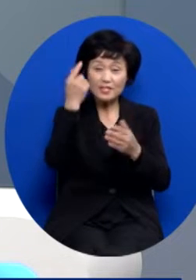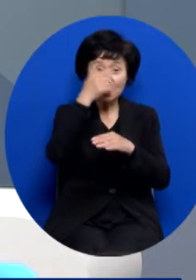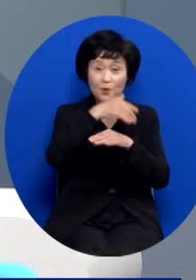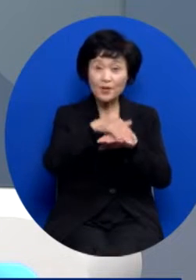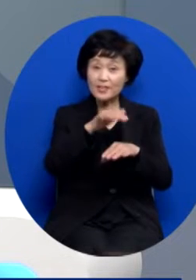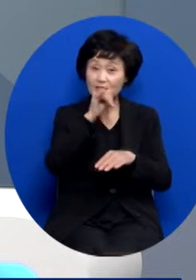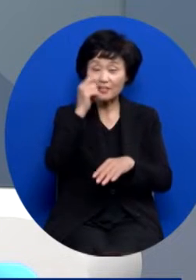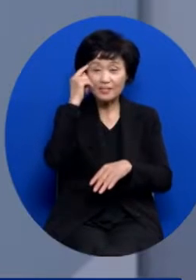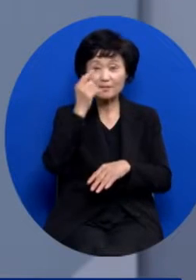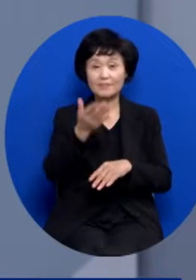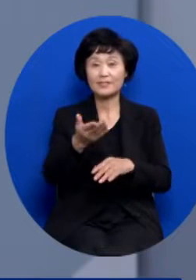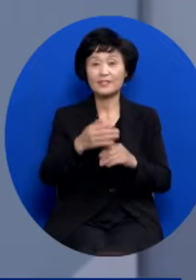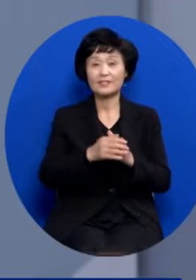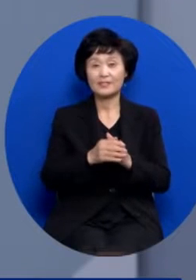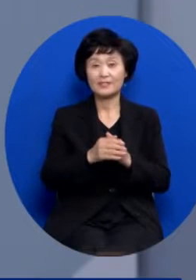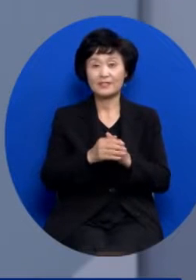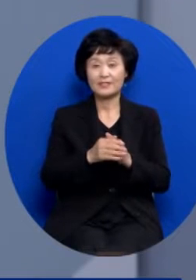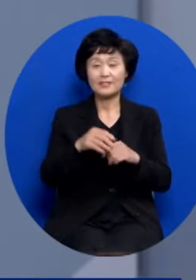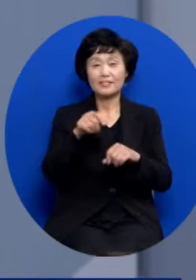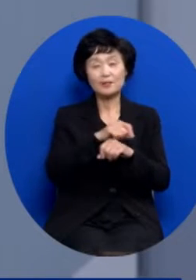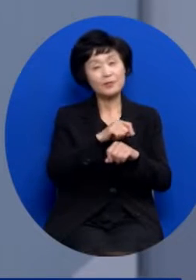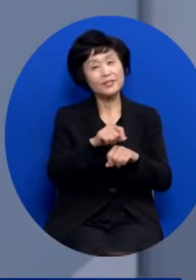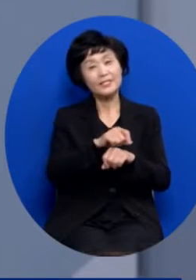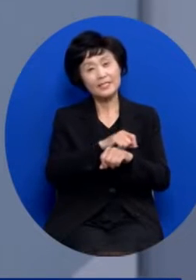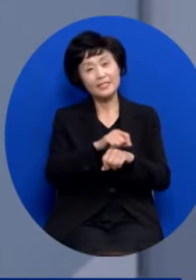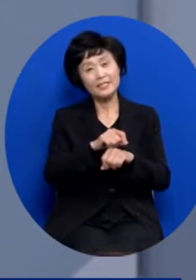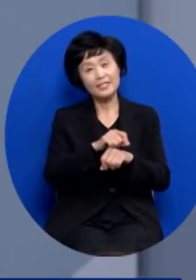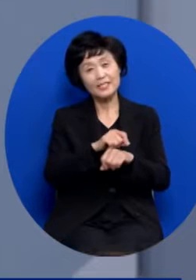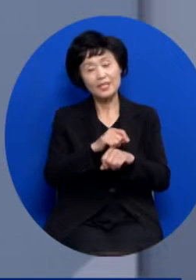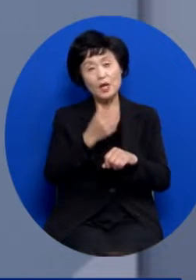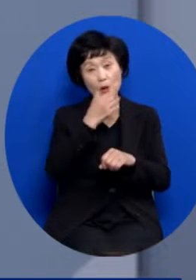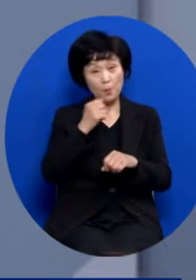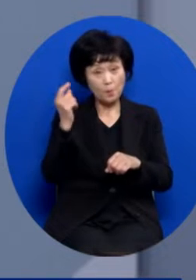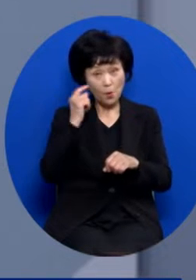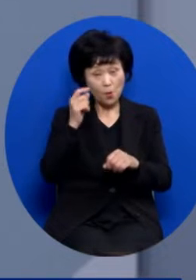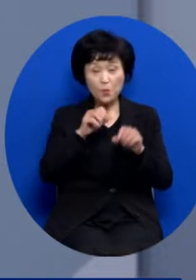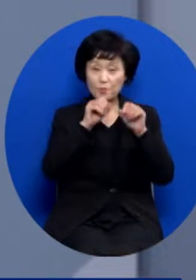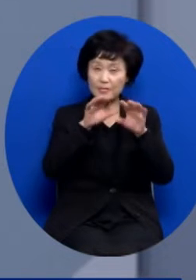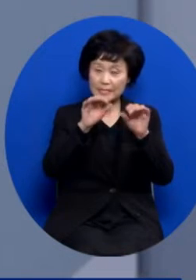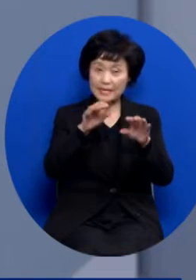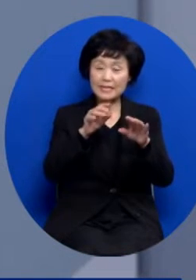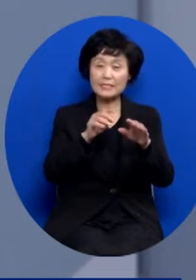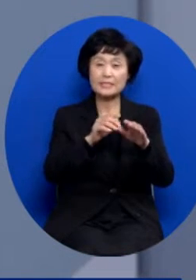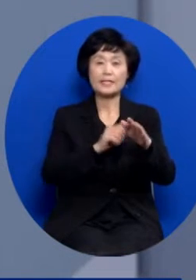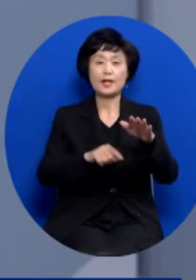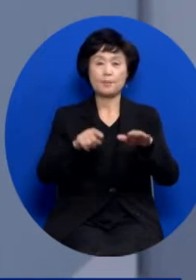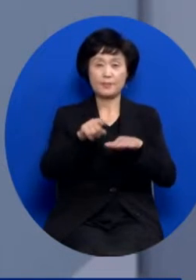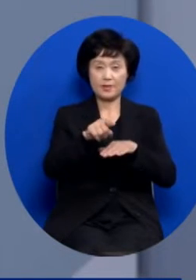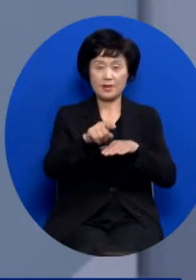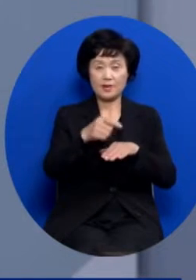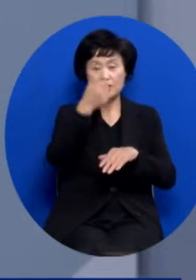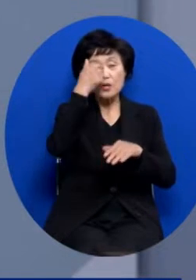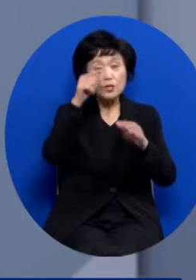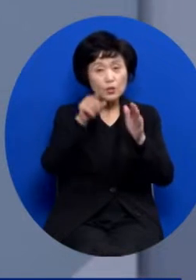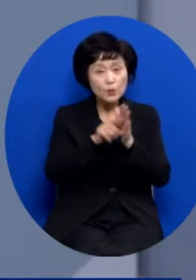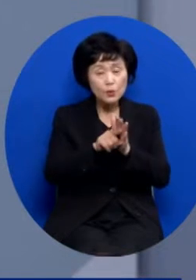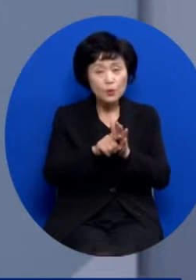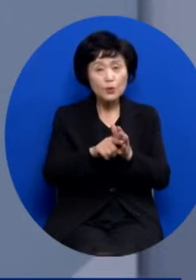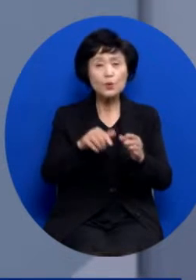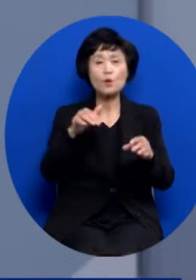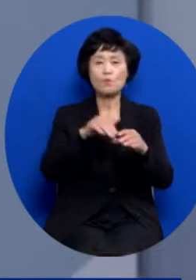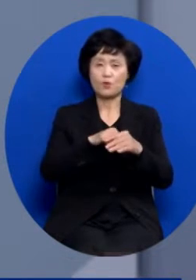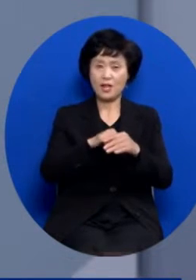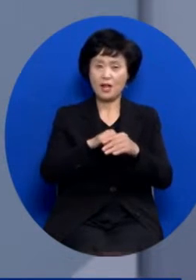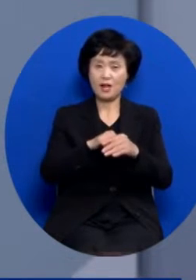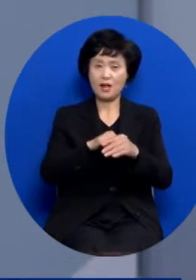나눠주세요. 네, 특별히 무엇보다도 복음화에 앞장서 가면서 기독교 문화를 좀